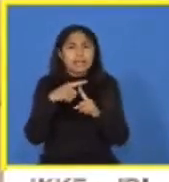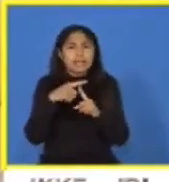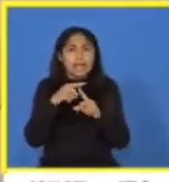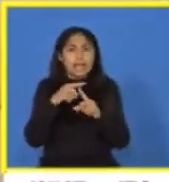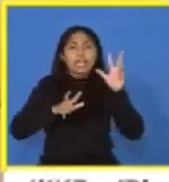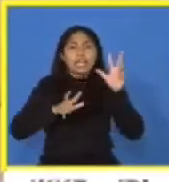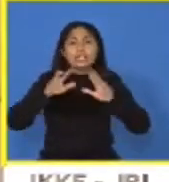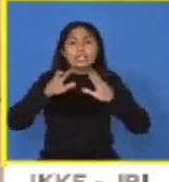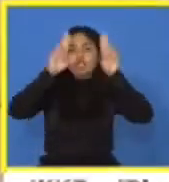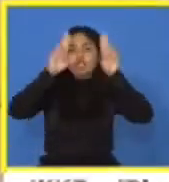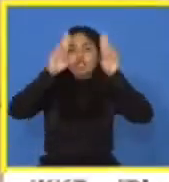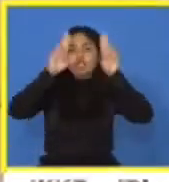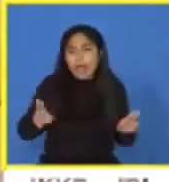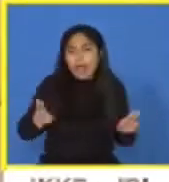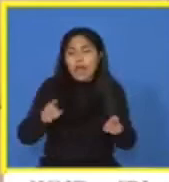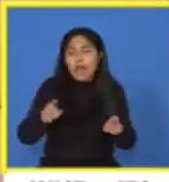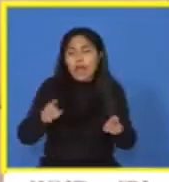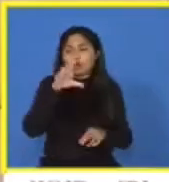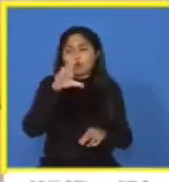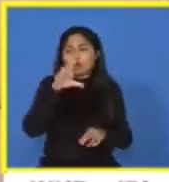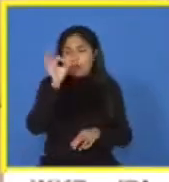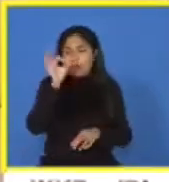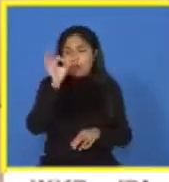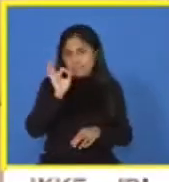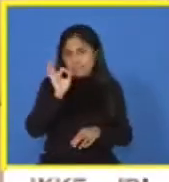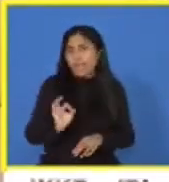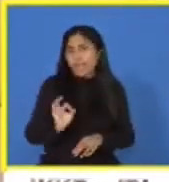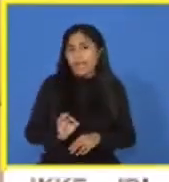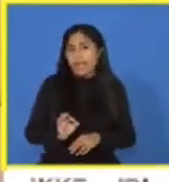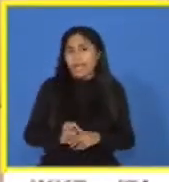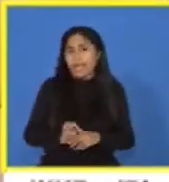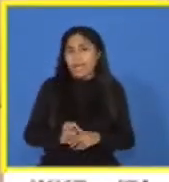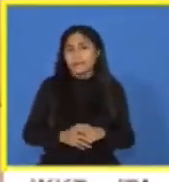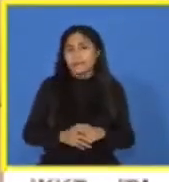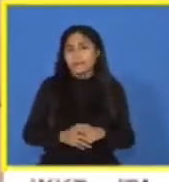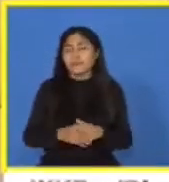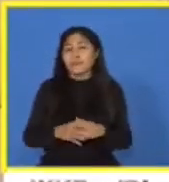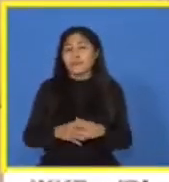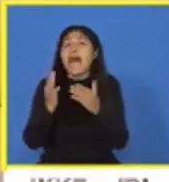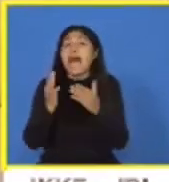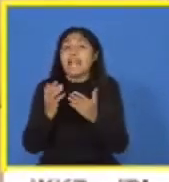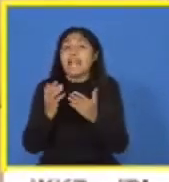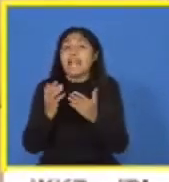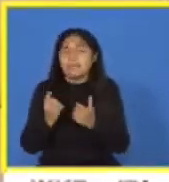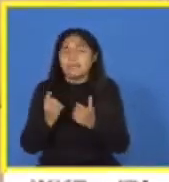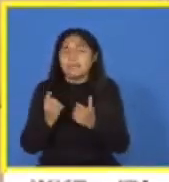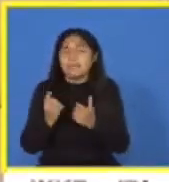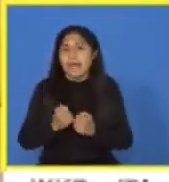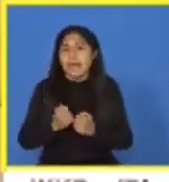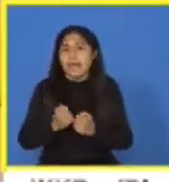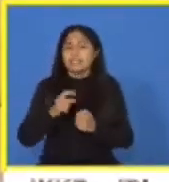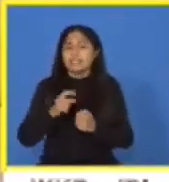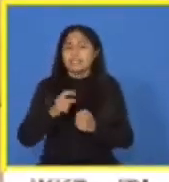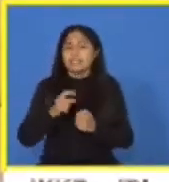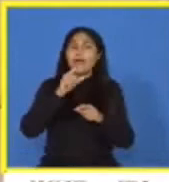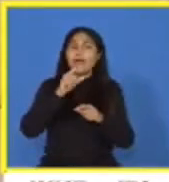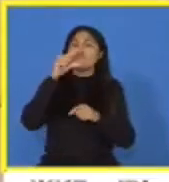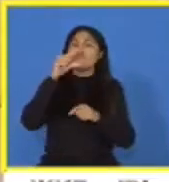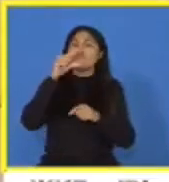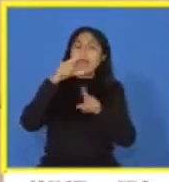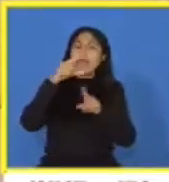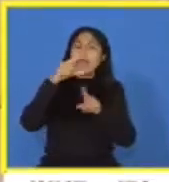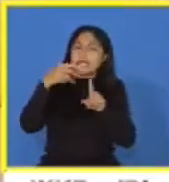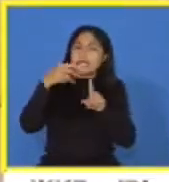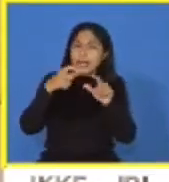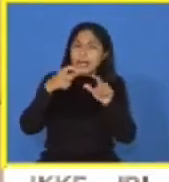itu 70%. Nah, harapannya sampai Desember. Harapannya